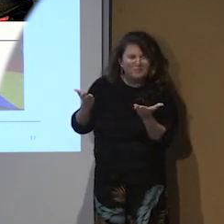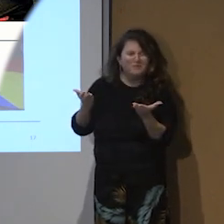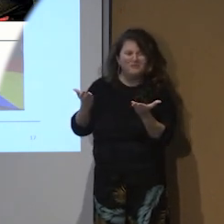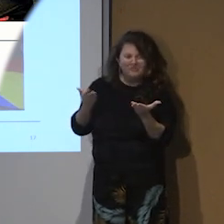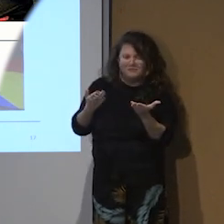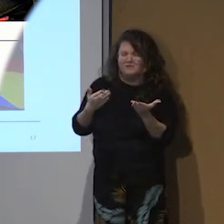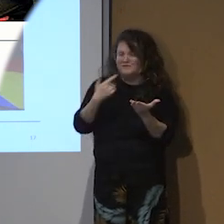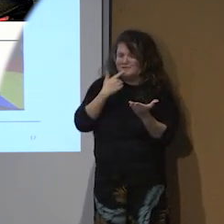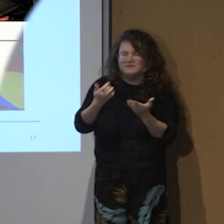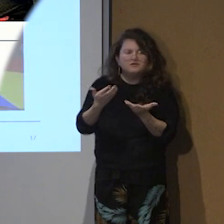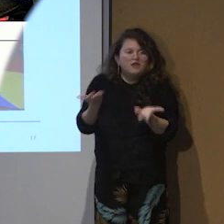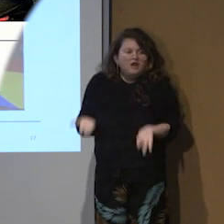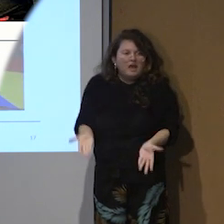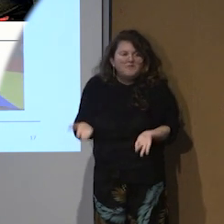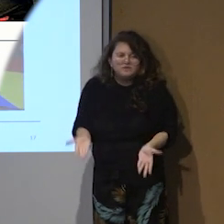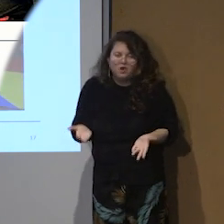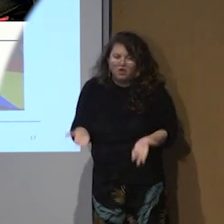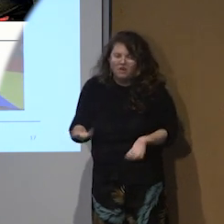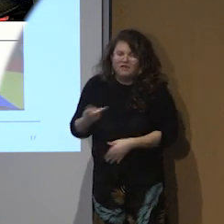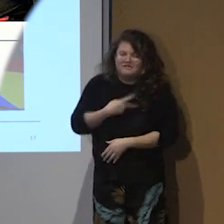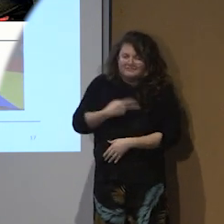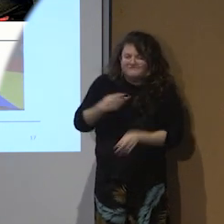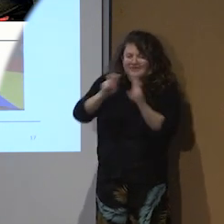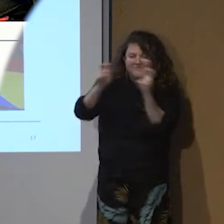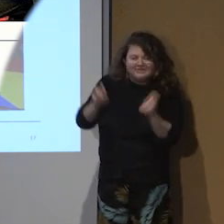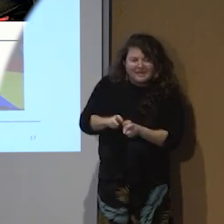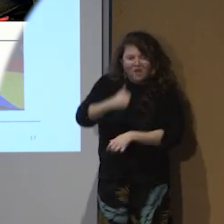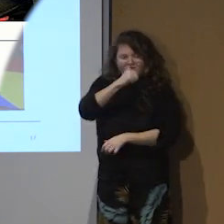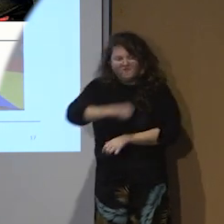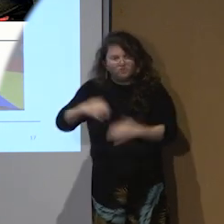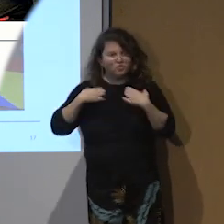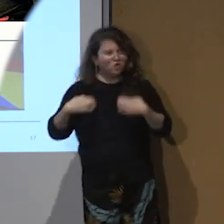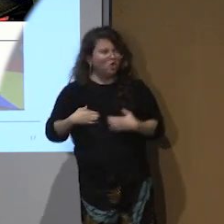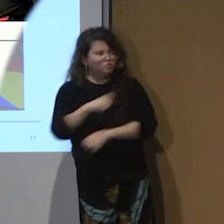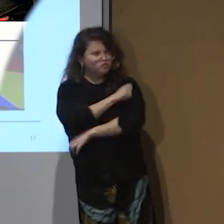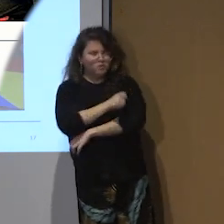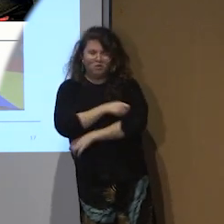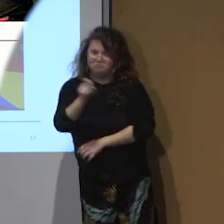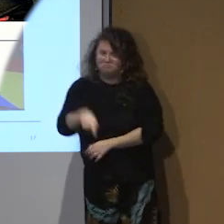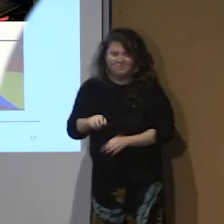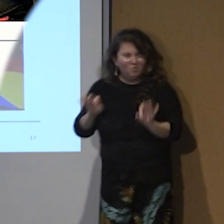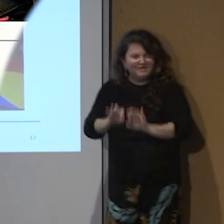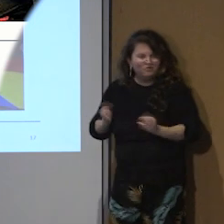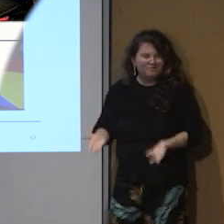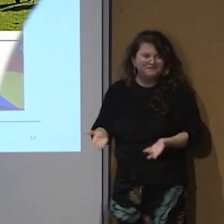plusieurs fois. D'ailleurs, l'enfant n'a plus besoin de certificat médical pour pratiquer du sport dans un club ou une association sportive.